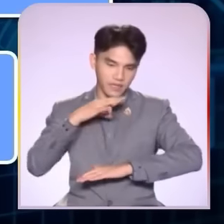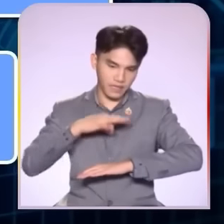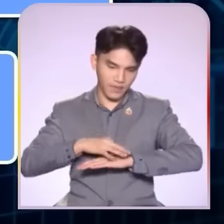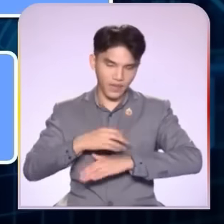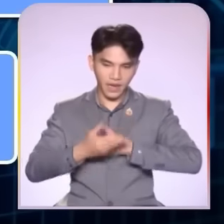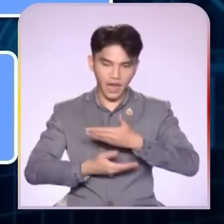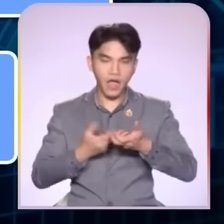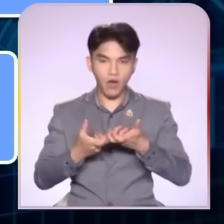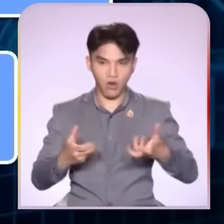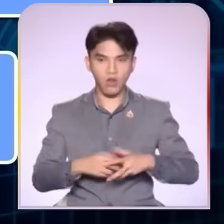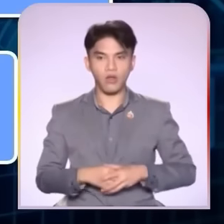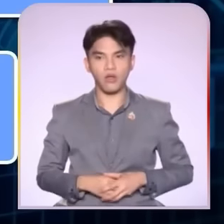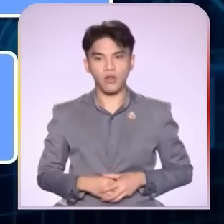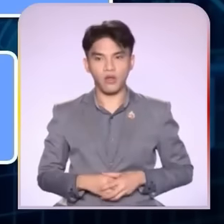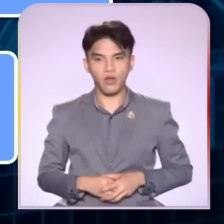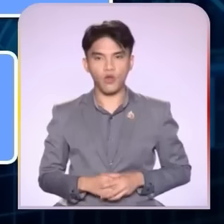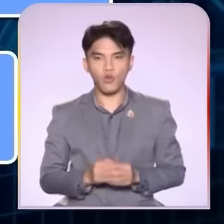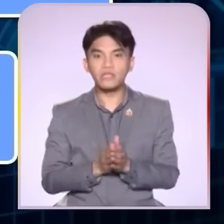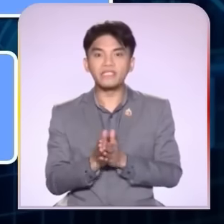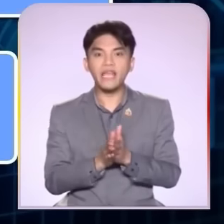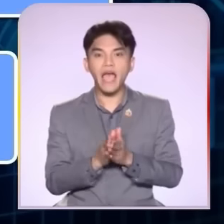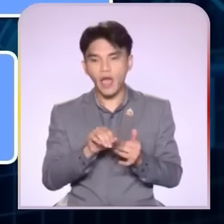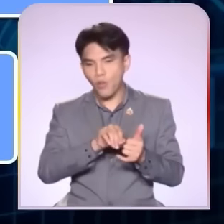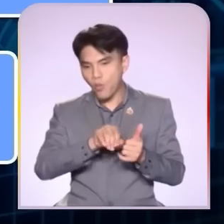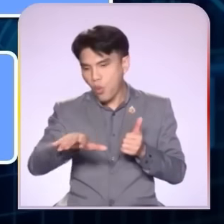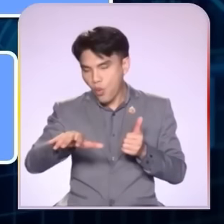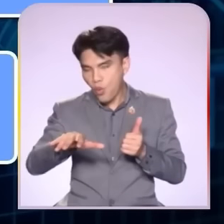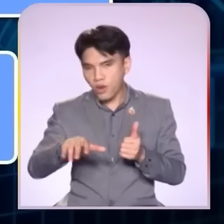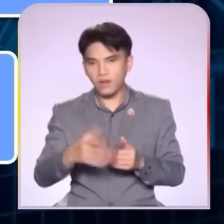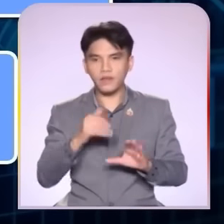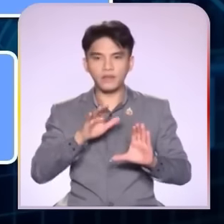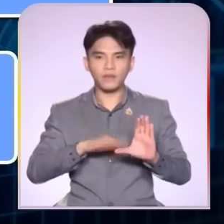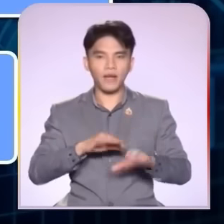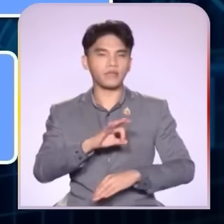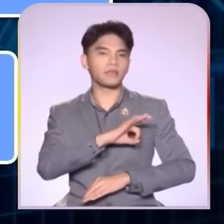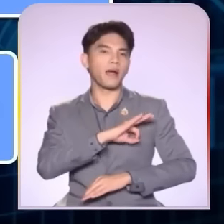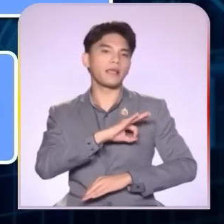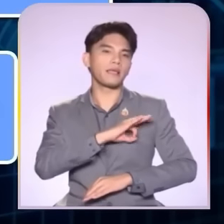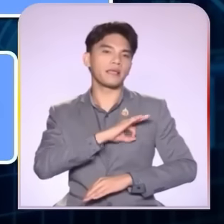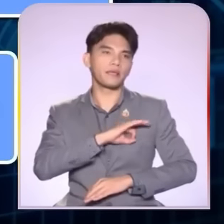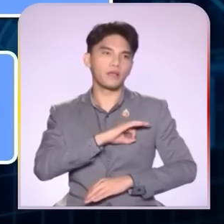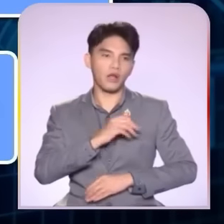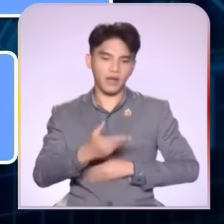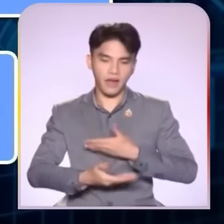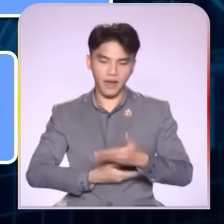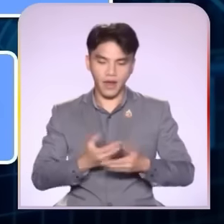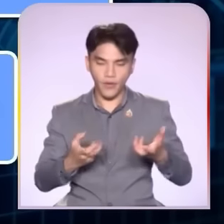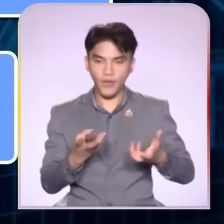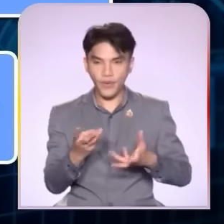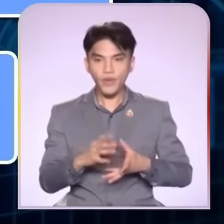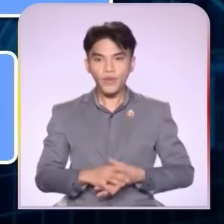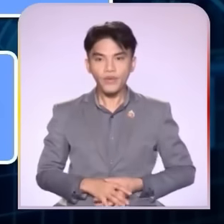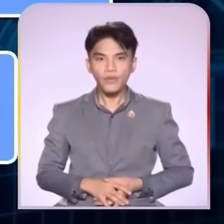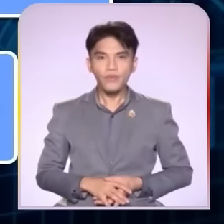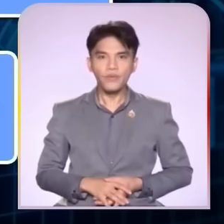มาจากยอดขายสินค้าส่วนแชร์ลูกโซ่รายได้หลักมาจากการหาสมาชิกมาร่วมลงทุนไม่ขายสินค้านะฮะไม่ได้